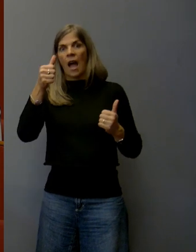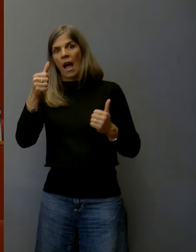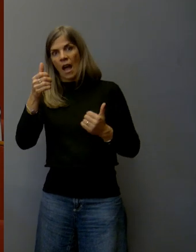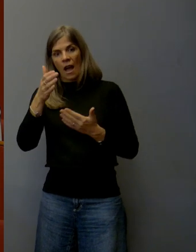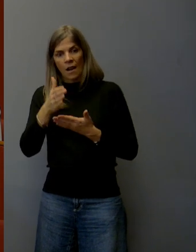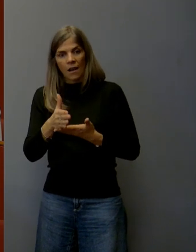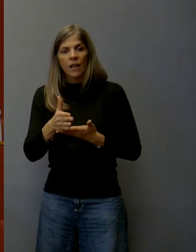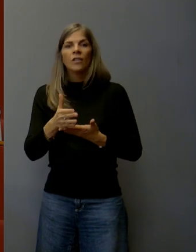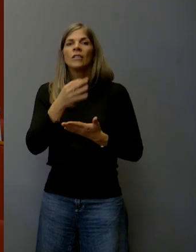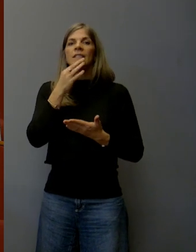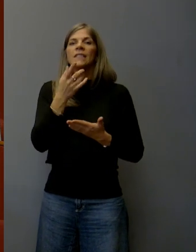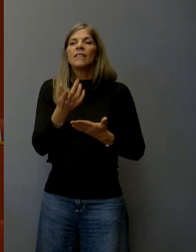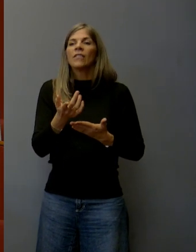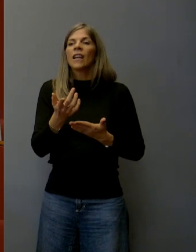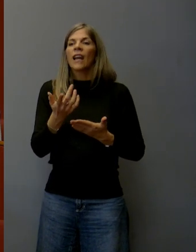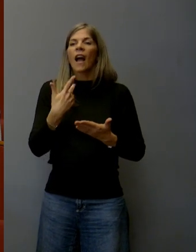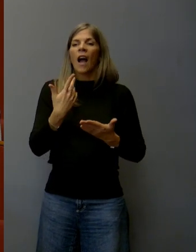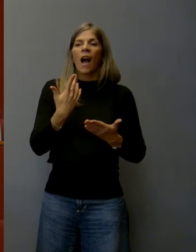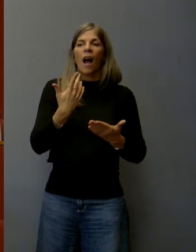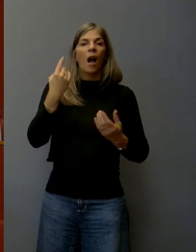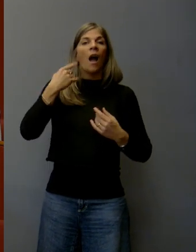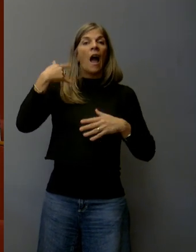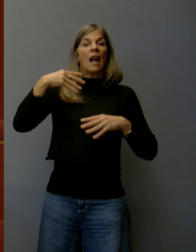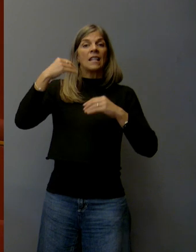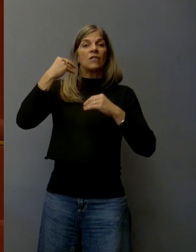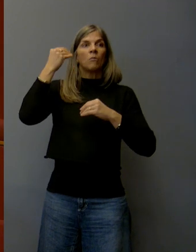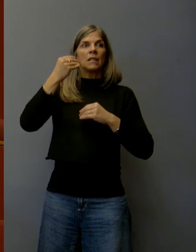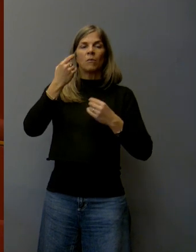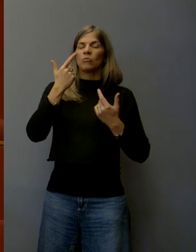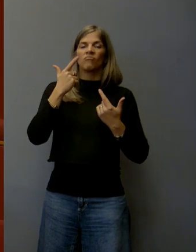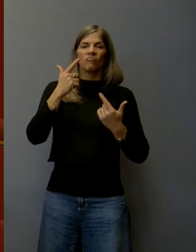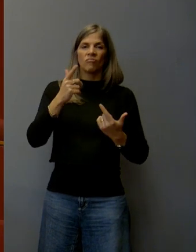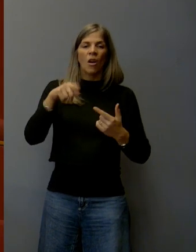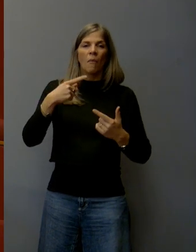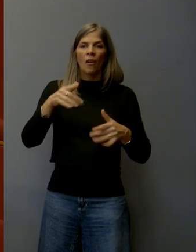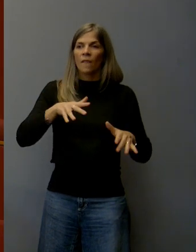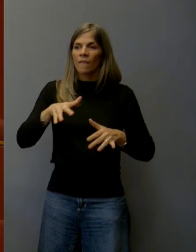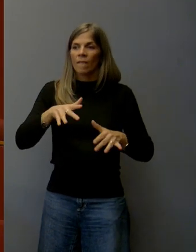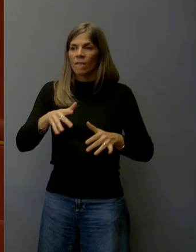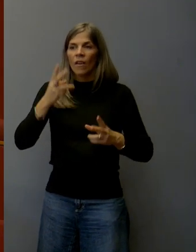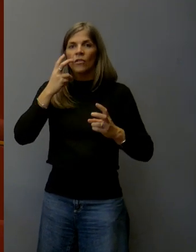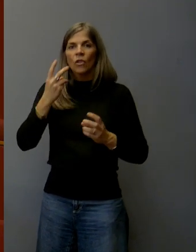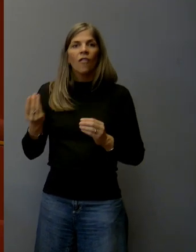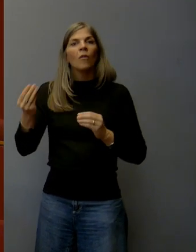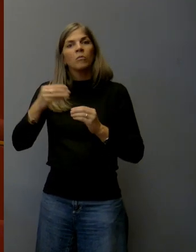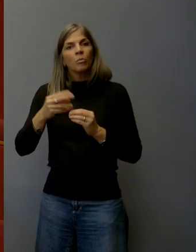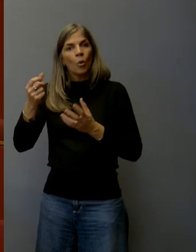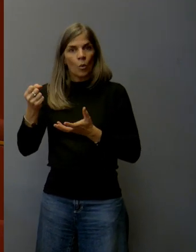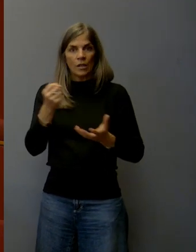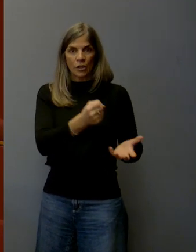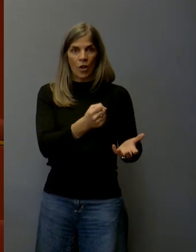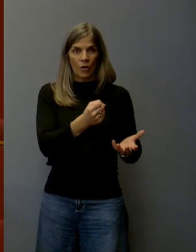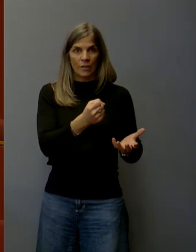dell'anno non si Immaginava di avere la risposta mi ha dato l'assessore ma dice sindaco sicuro che sia corretta